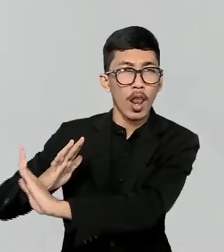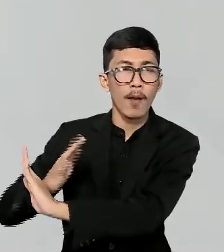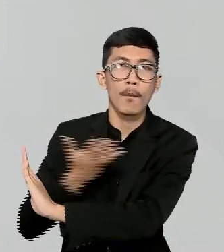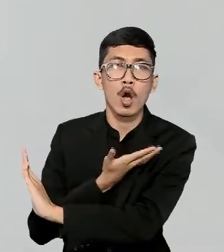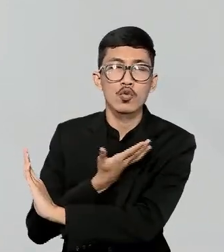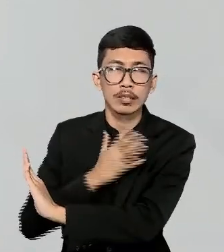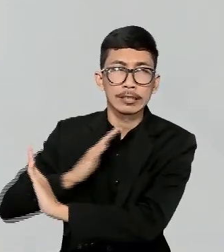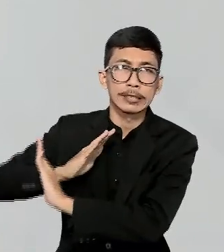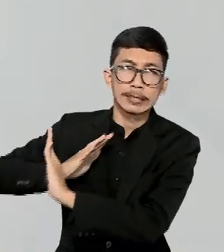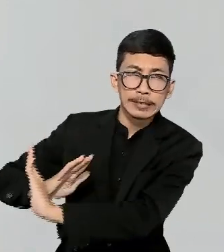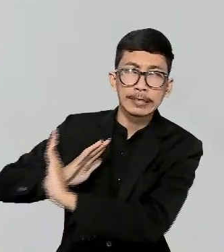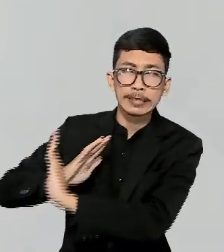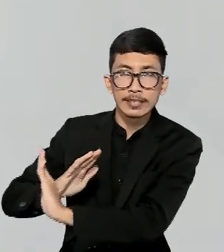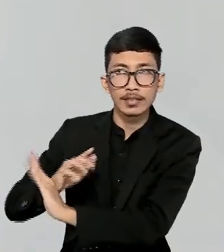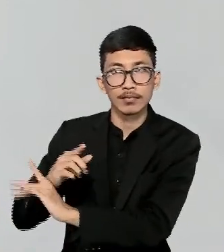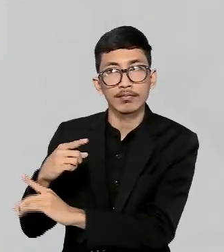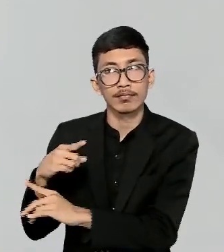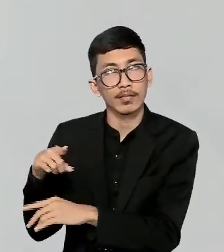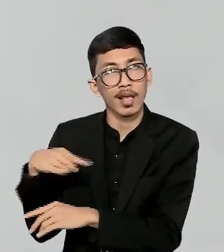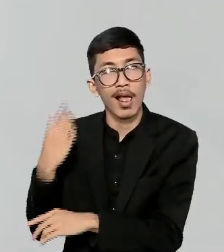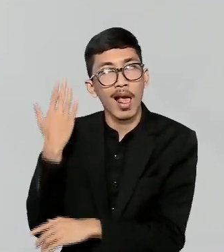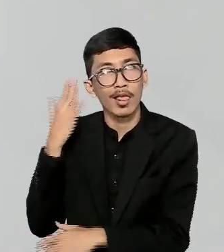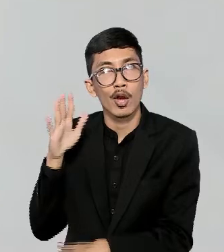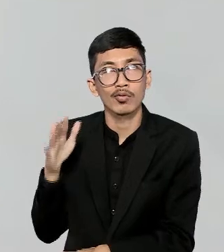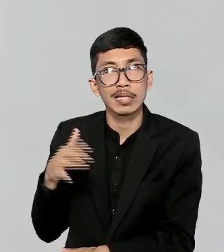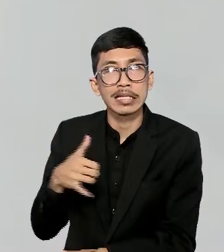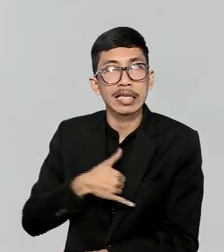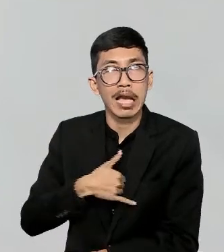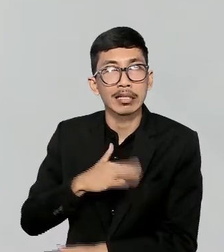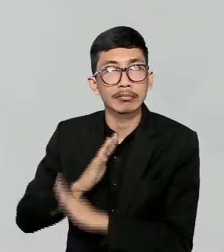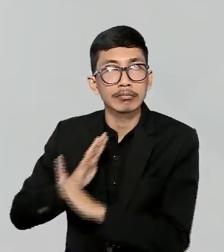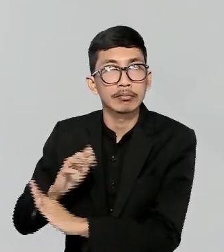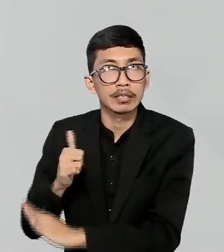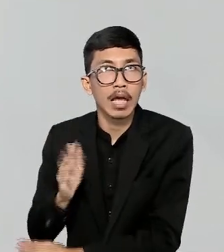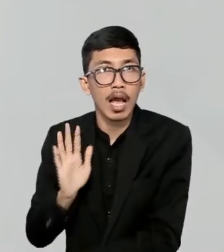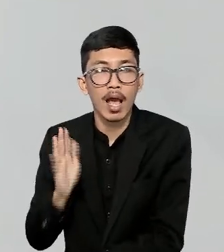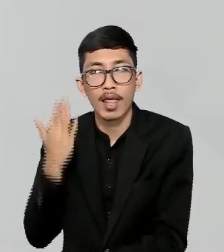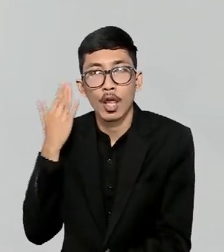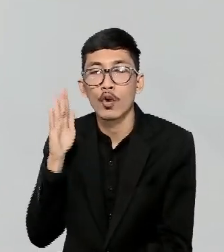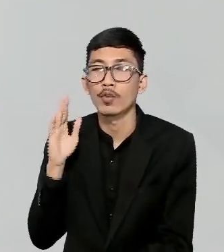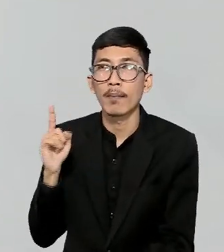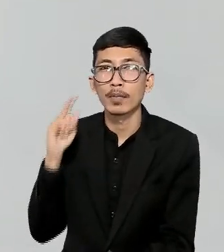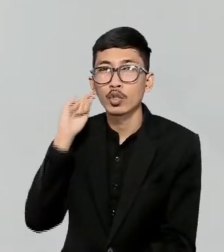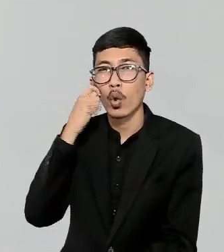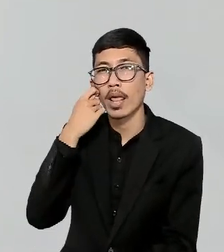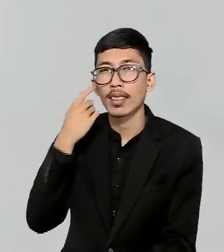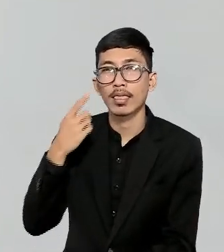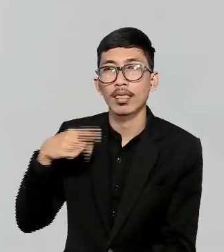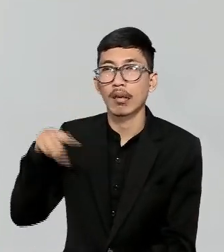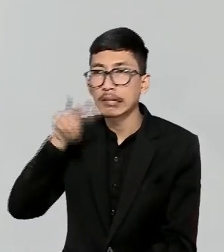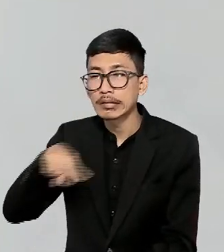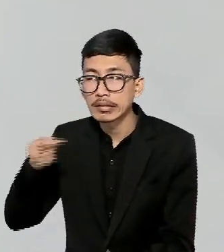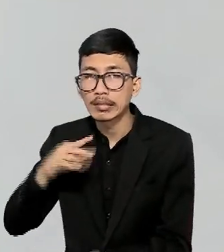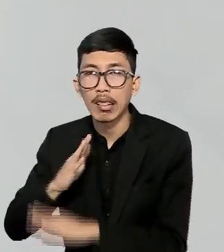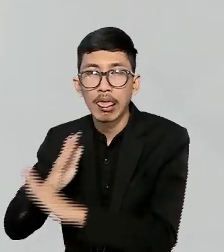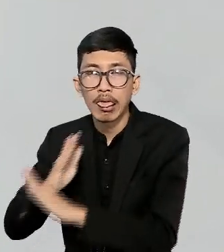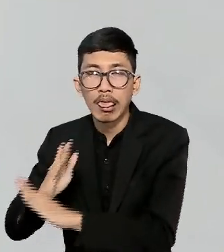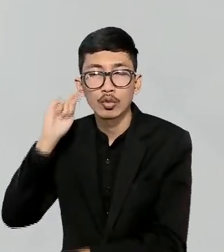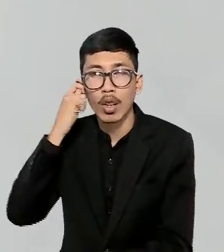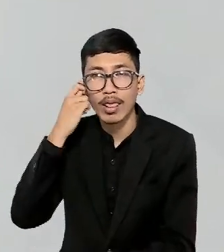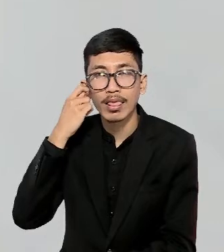pasti akan bisa mencegah masuknya Saya tidak yakin hal itu bisa dilakukan karena sulit sekali untuk melakukan pencegahan tapi paling tidak kita